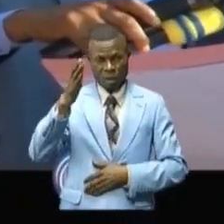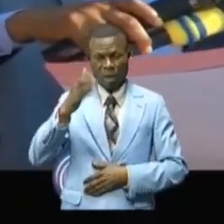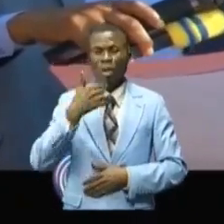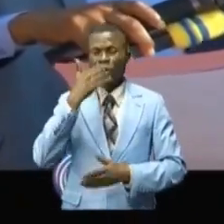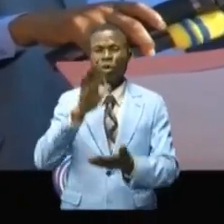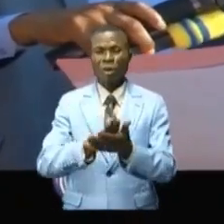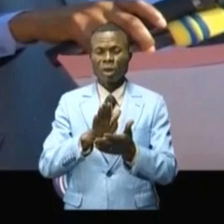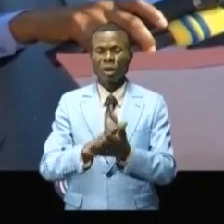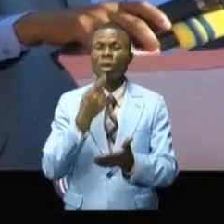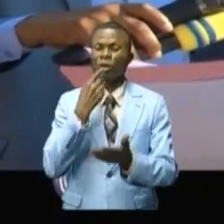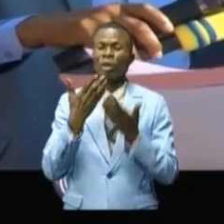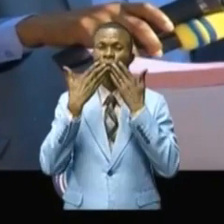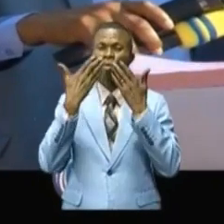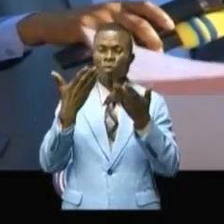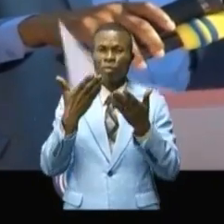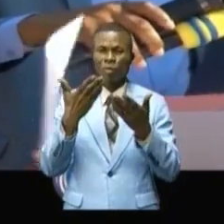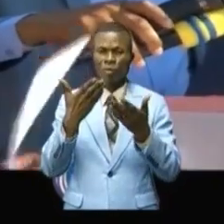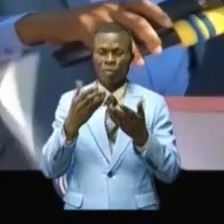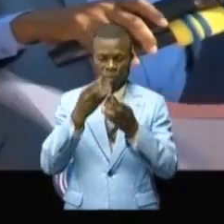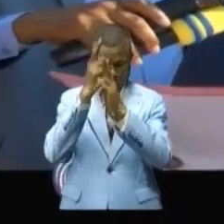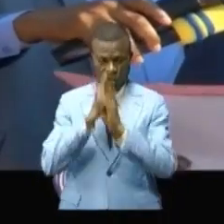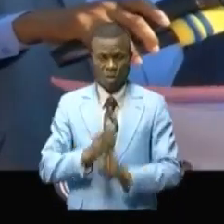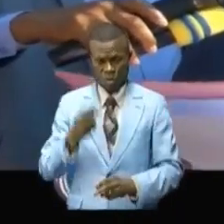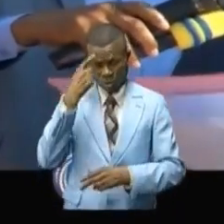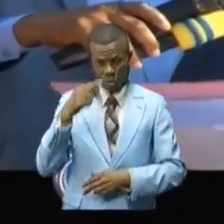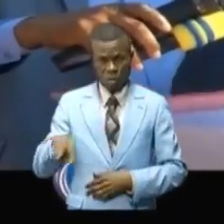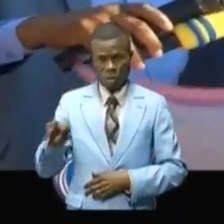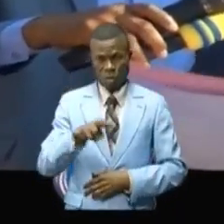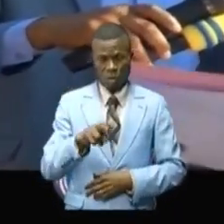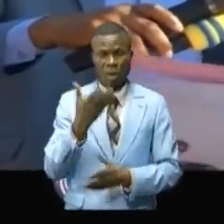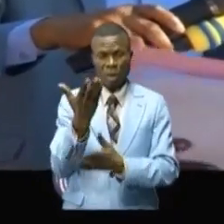et remerciés, c'est un honneur pour vous. Je